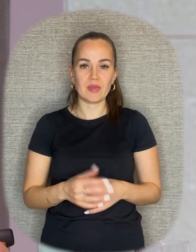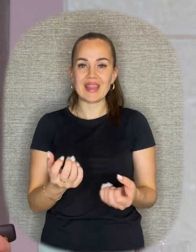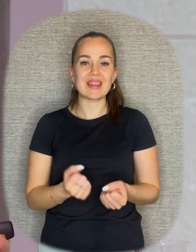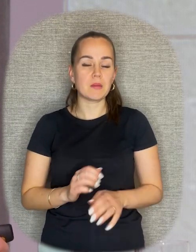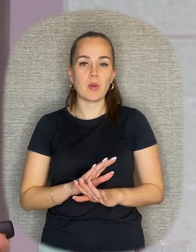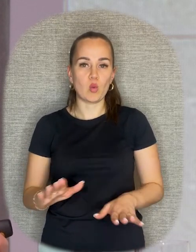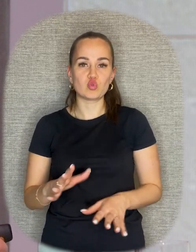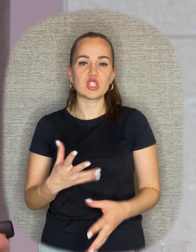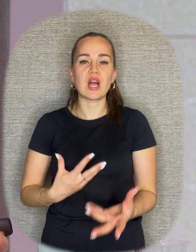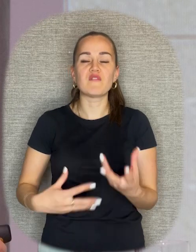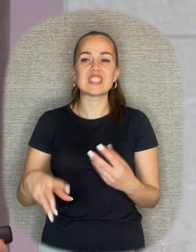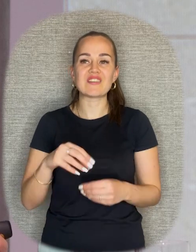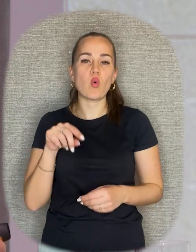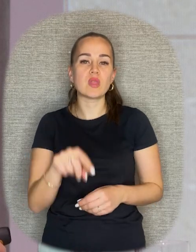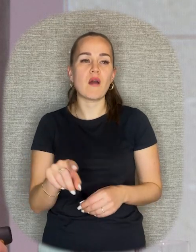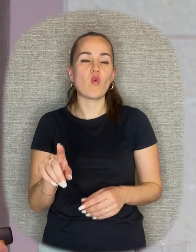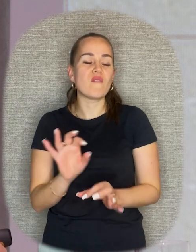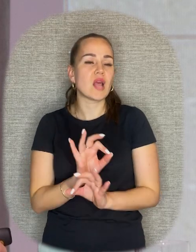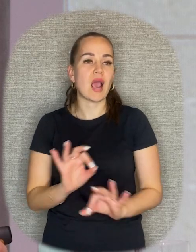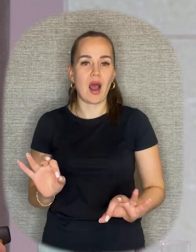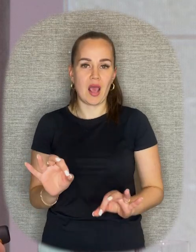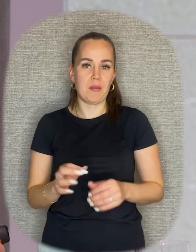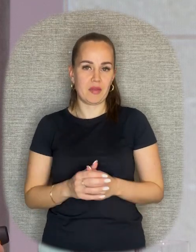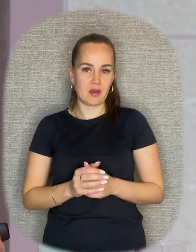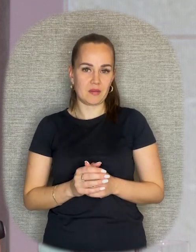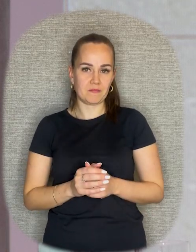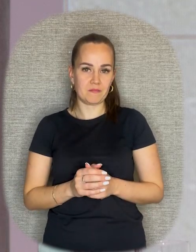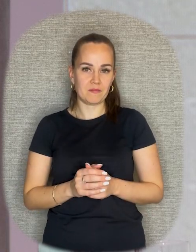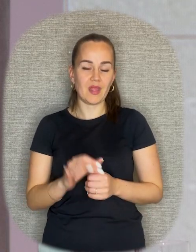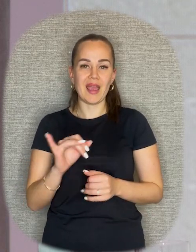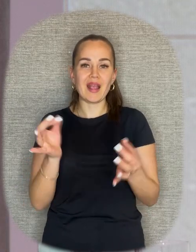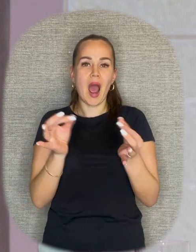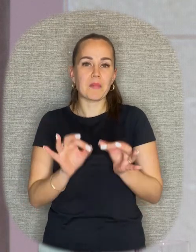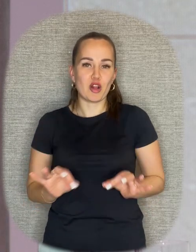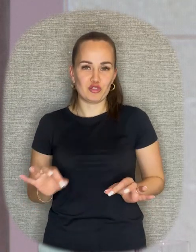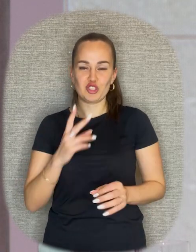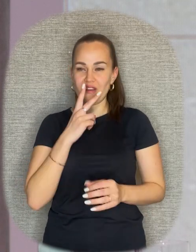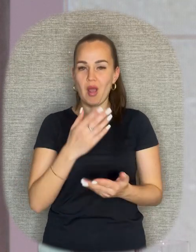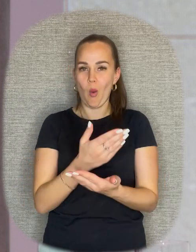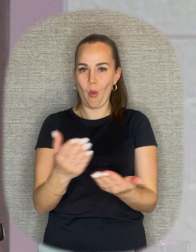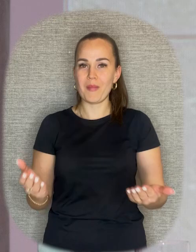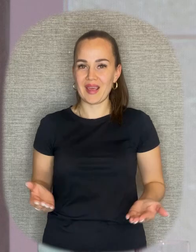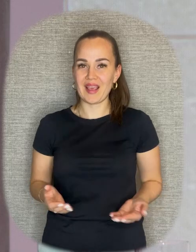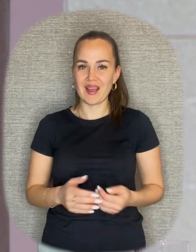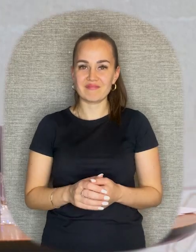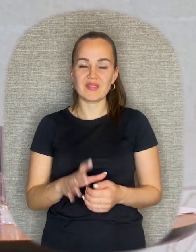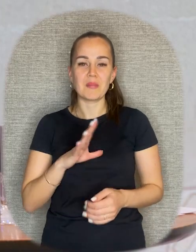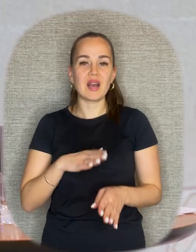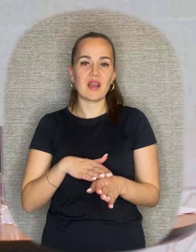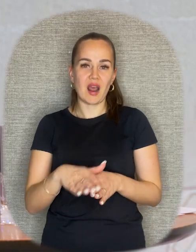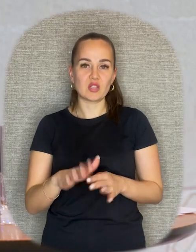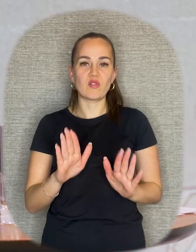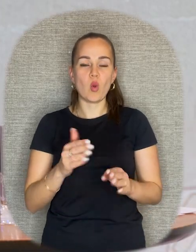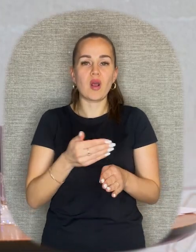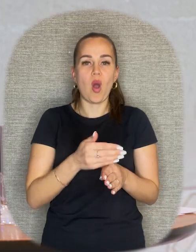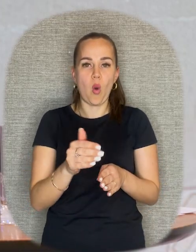А в результате она Была выполнена только частично и не получила вот всего того такого